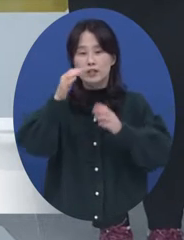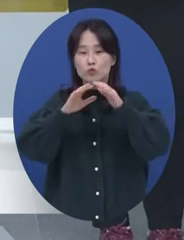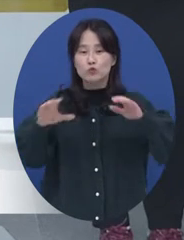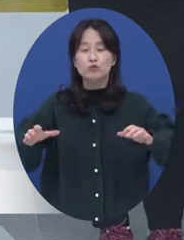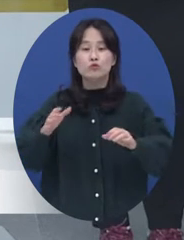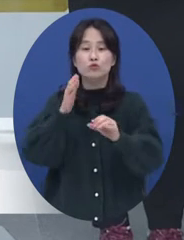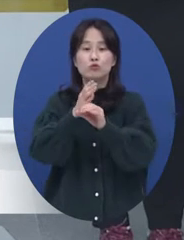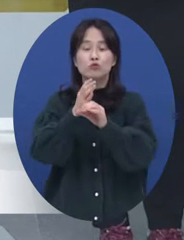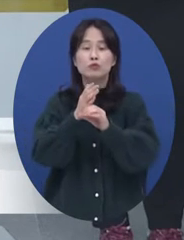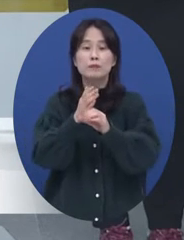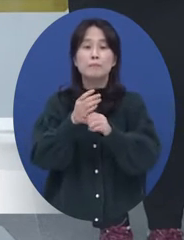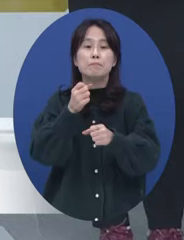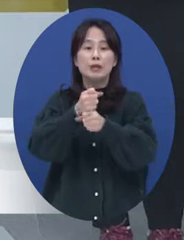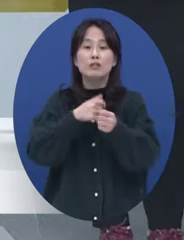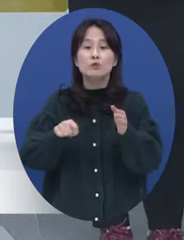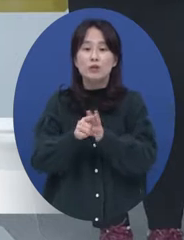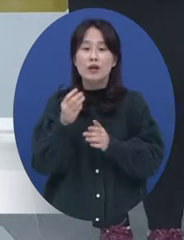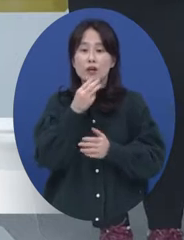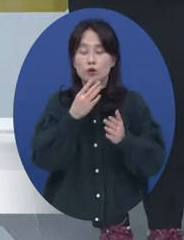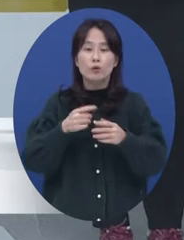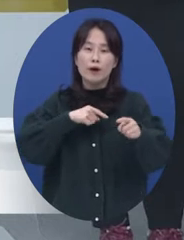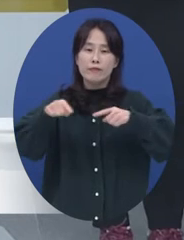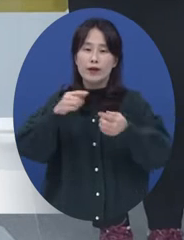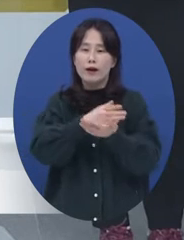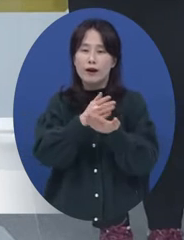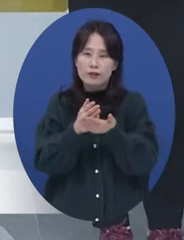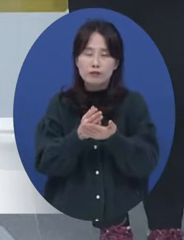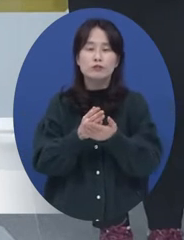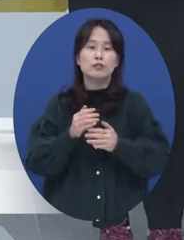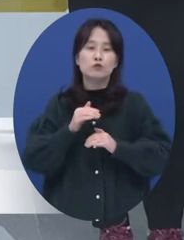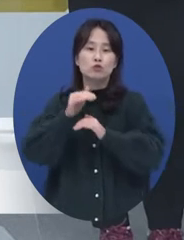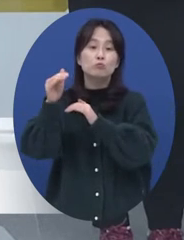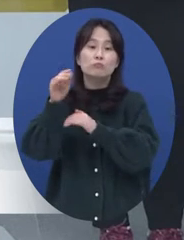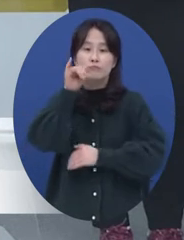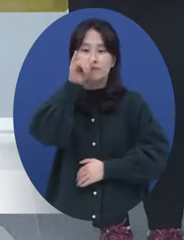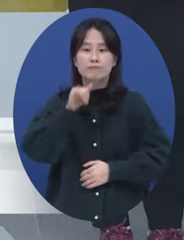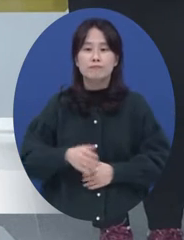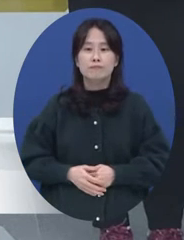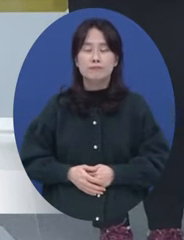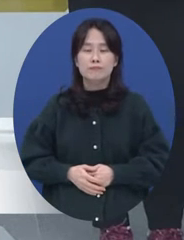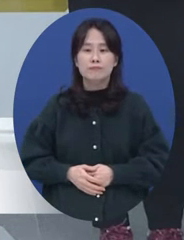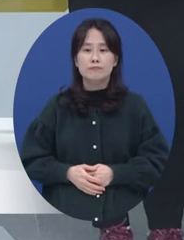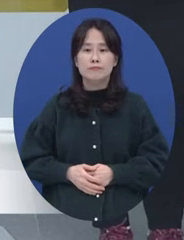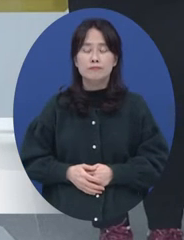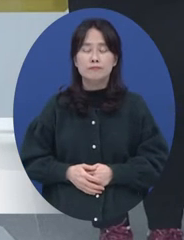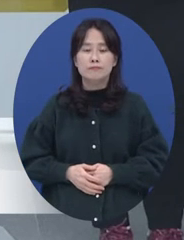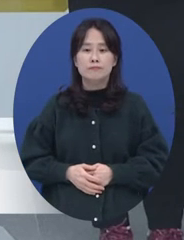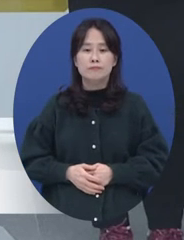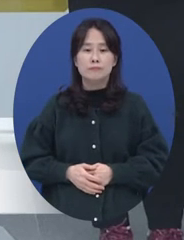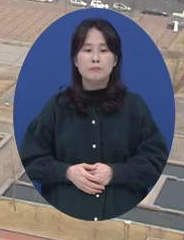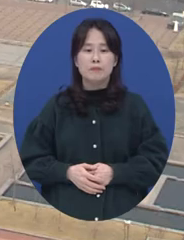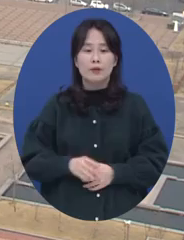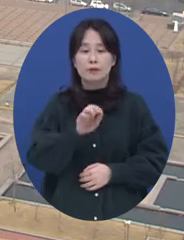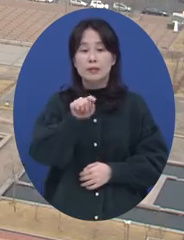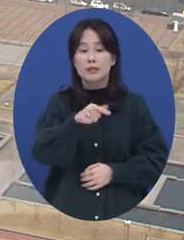있는 착 없앤 택의 조성을 위해 다양한 정책을 마련했습니다 qtv 김태희 기자의 보도입니다